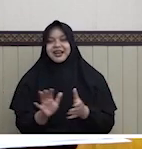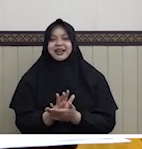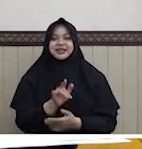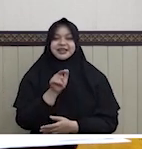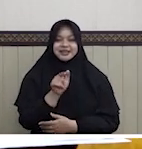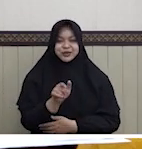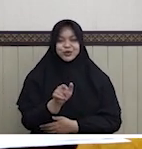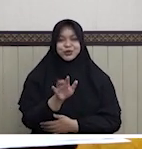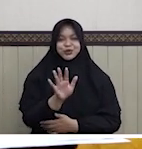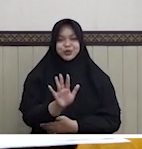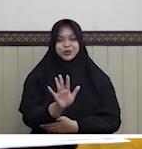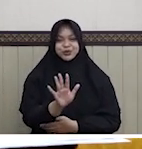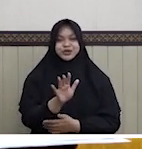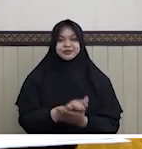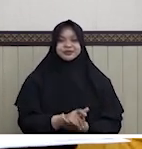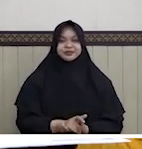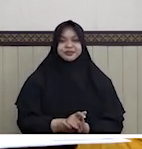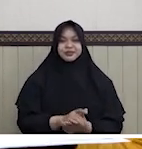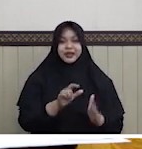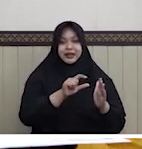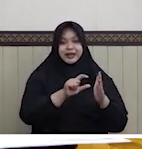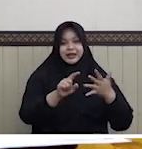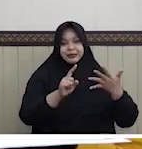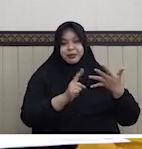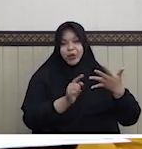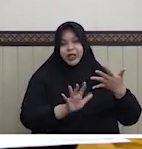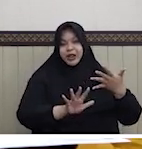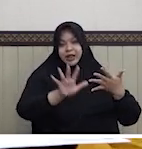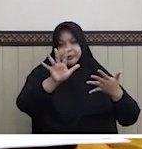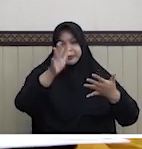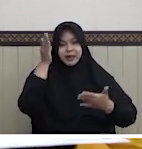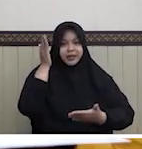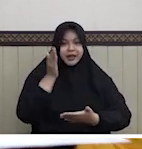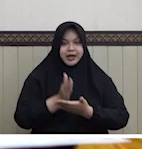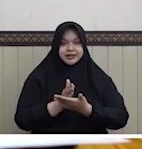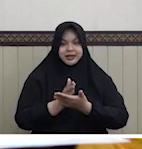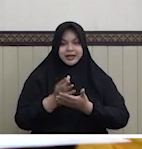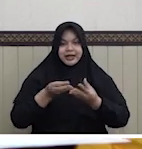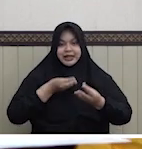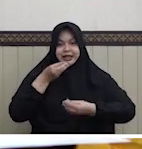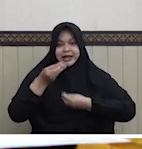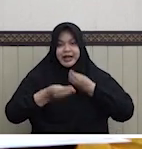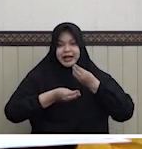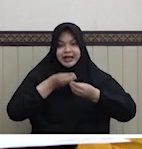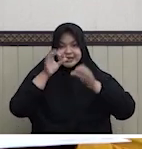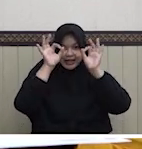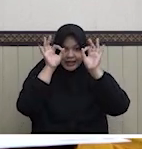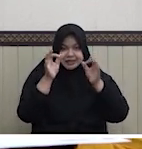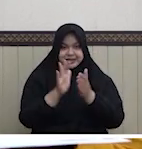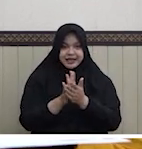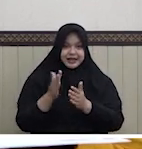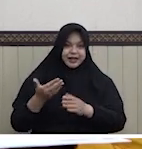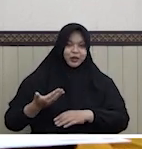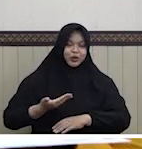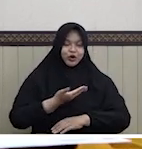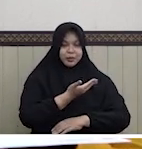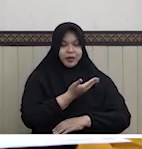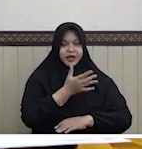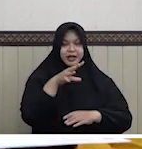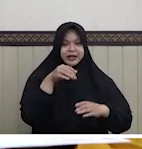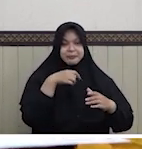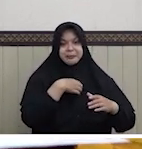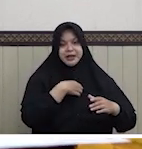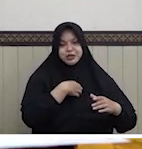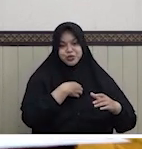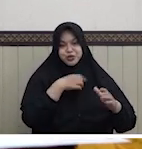gitu nah ini dipakai di Point limanya memberikan Kaisar keterangan saksi dan atau korban sebagaimana dimaksud